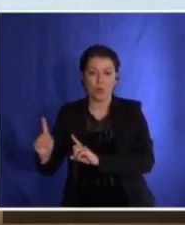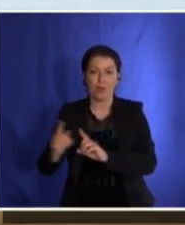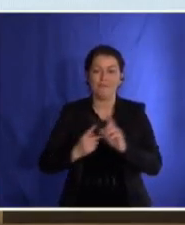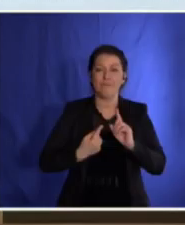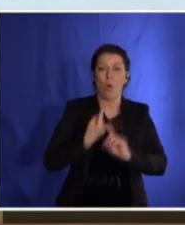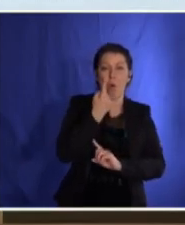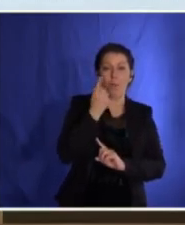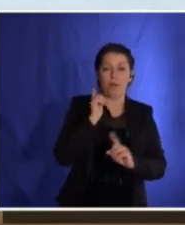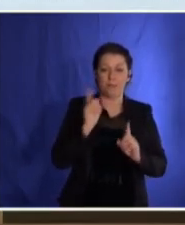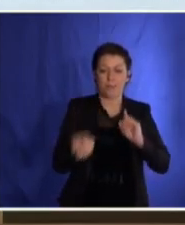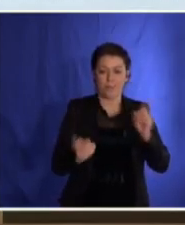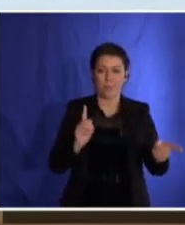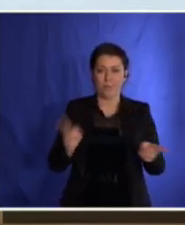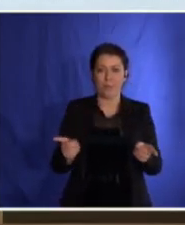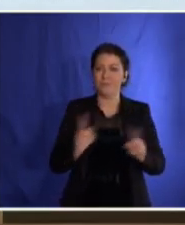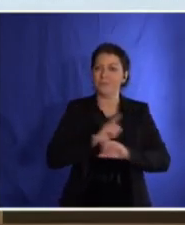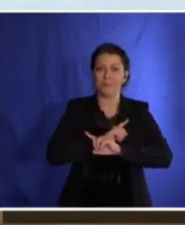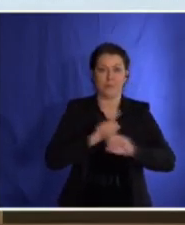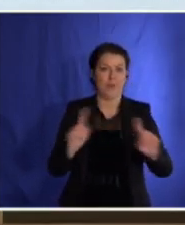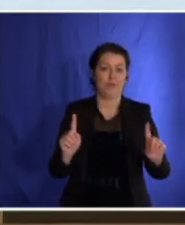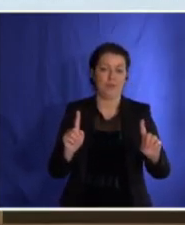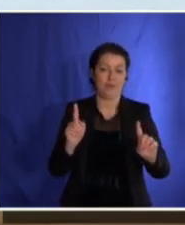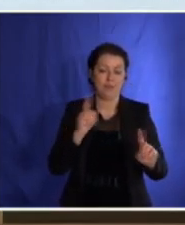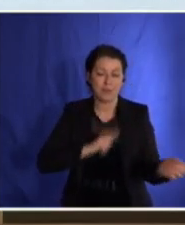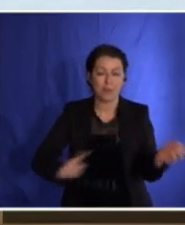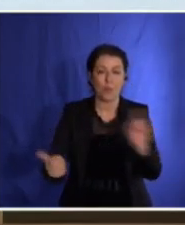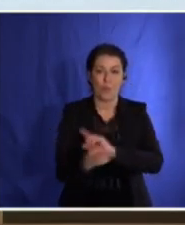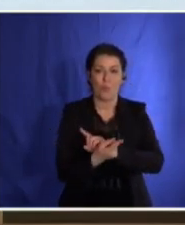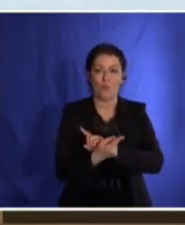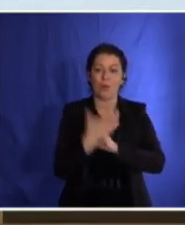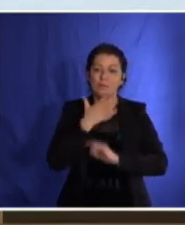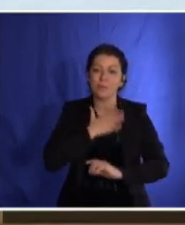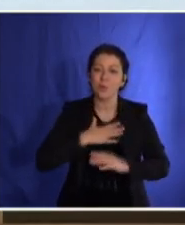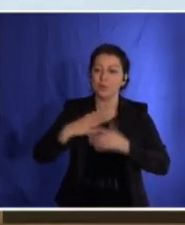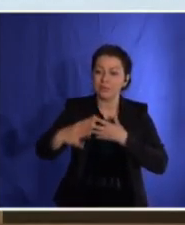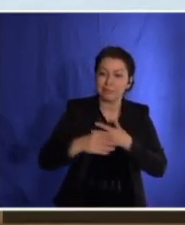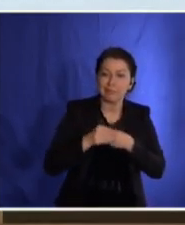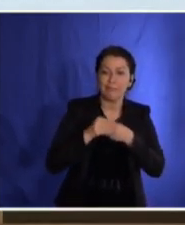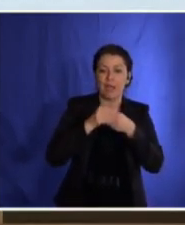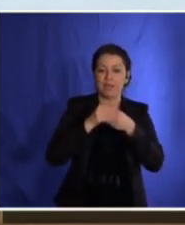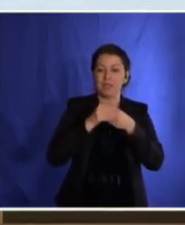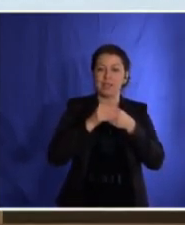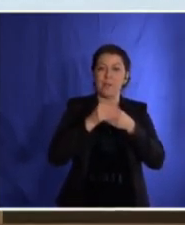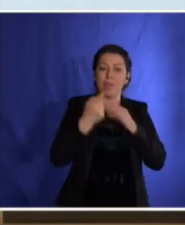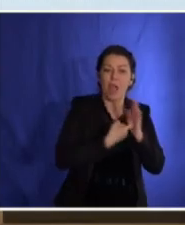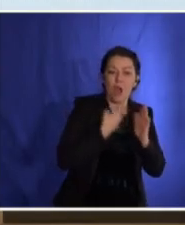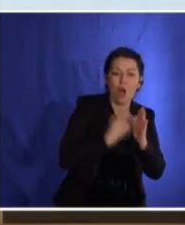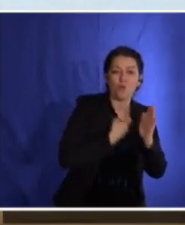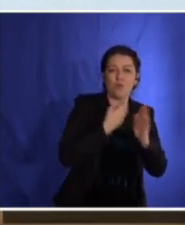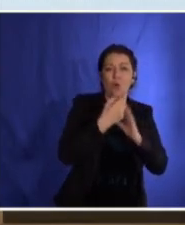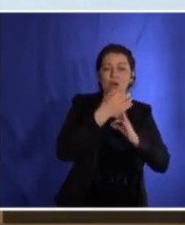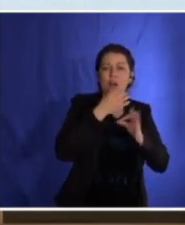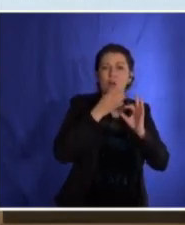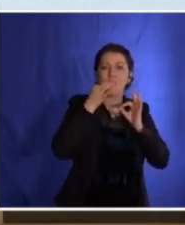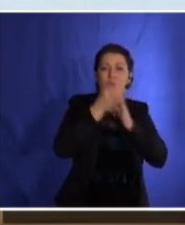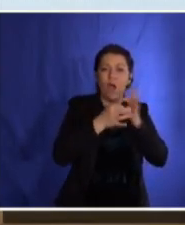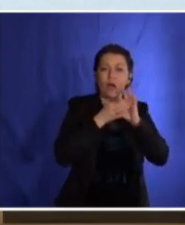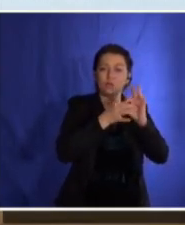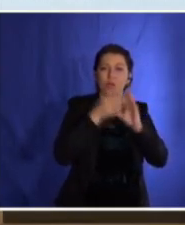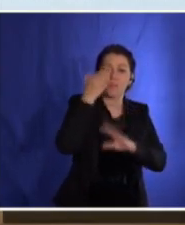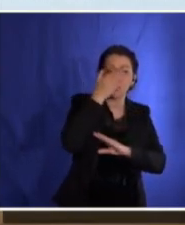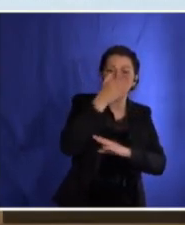sondern ich will, dass wir gemeinsam die Antworten auf die Herausforderungen und Fragen der Zukunft